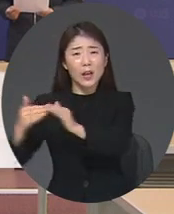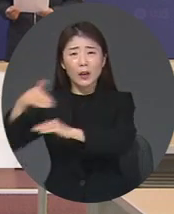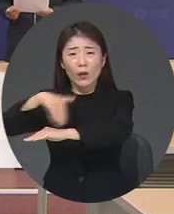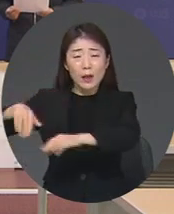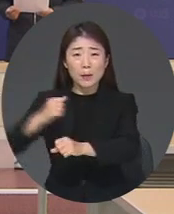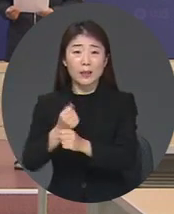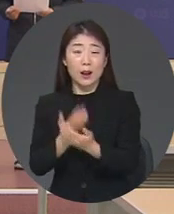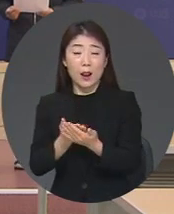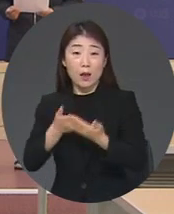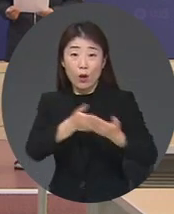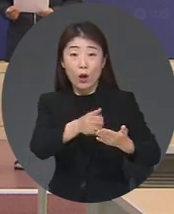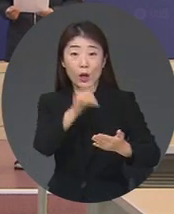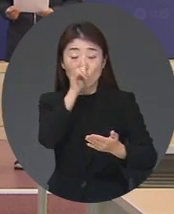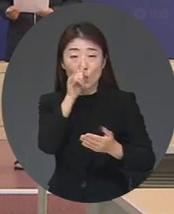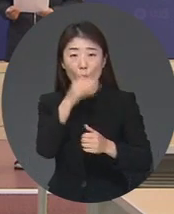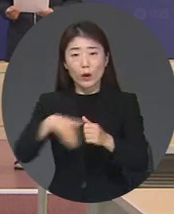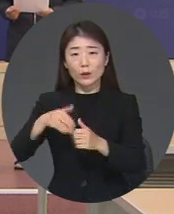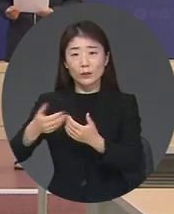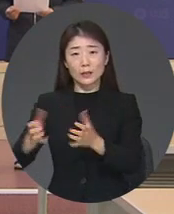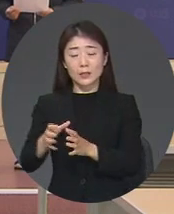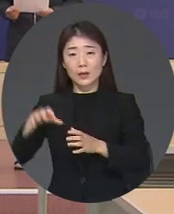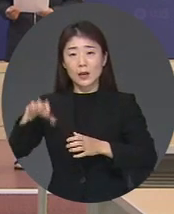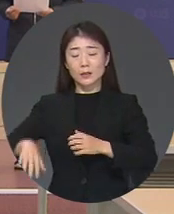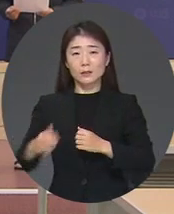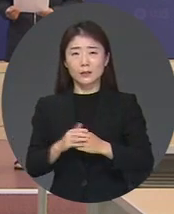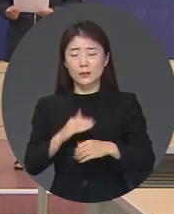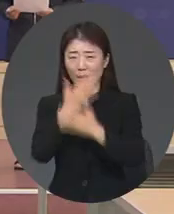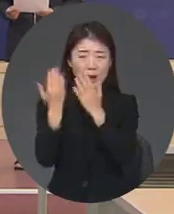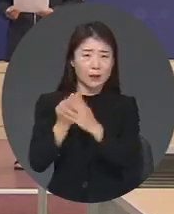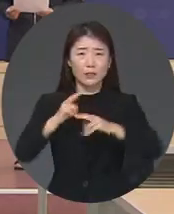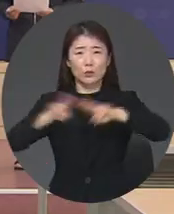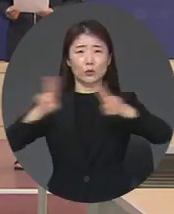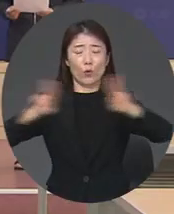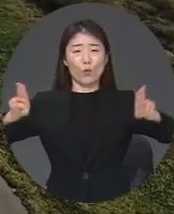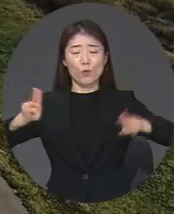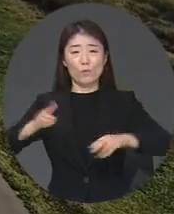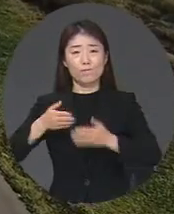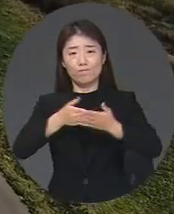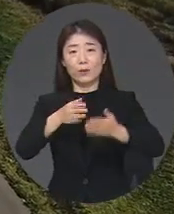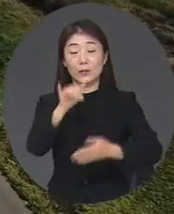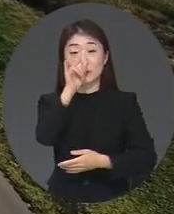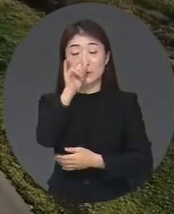전면 백지화를 요구하고 있습니다. 이종승 기자의 보도입니다.